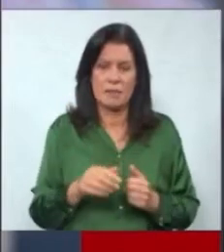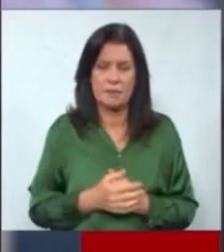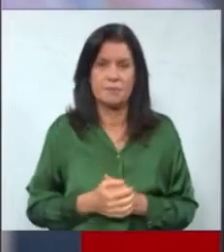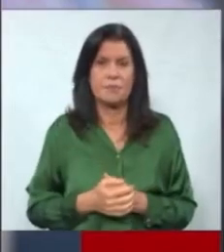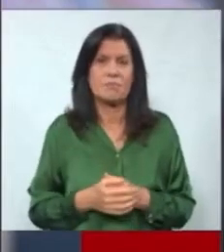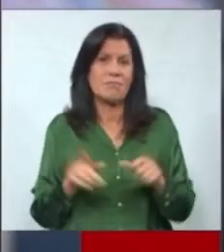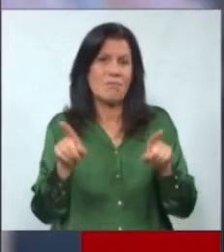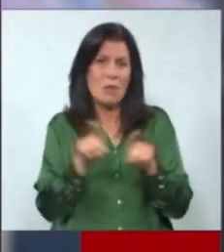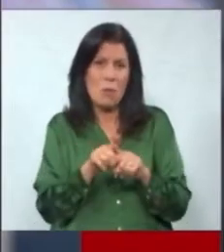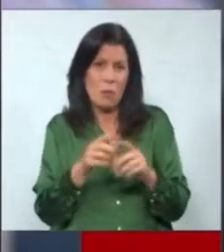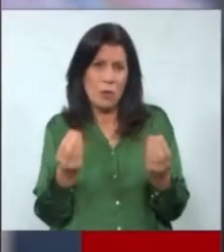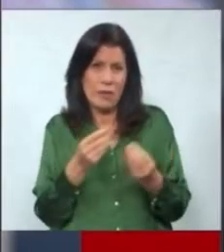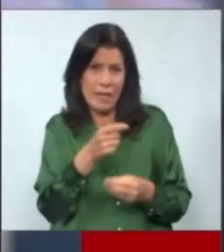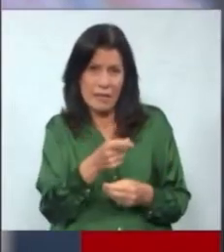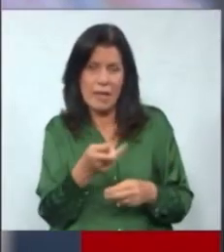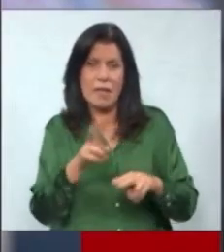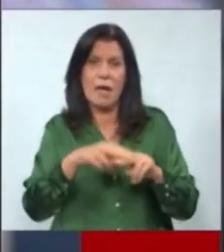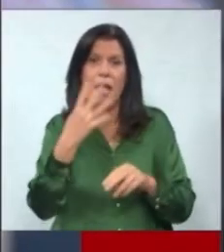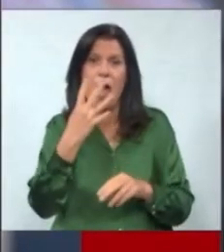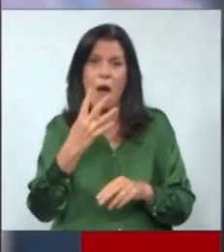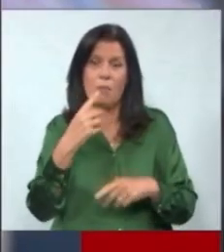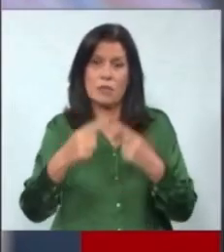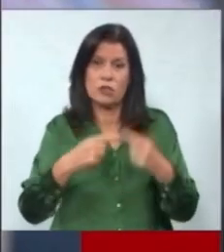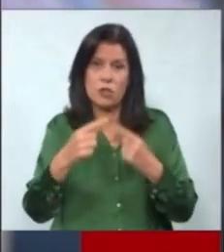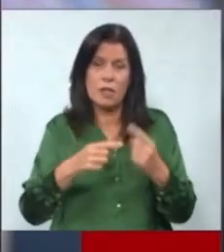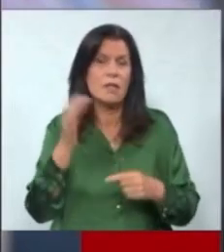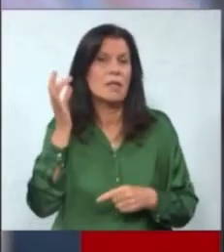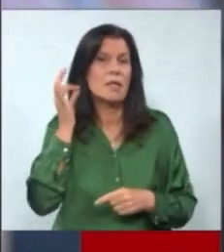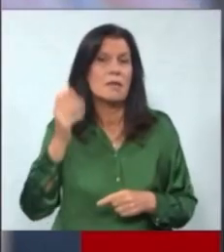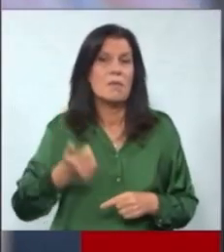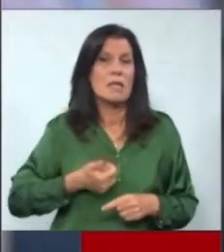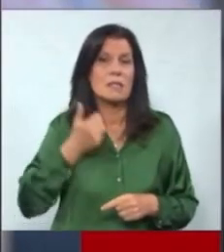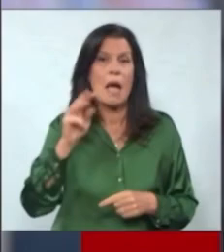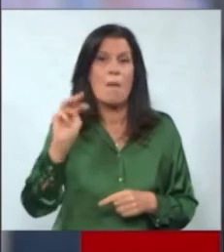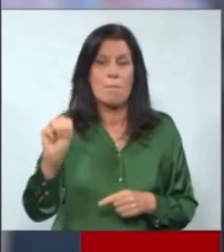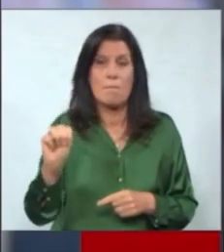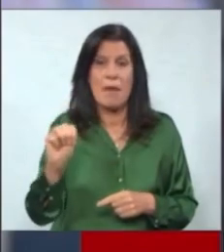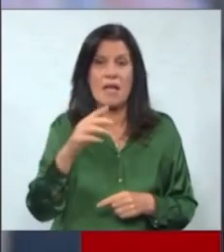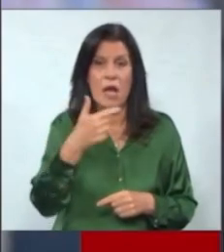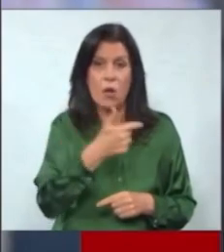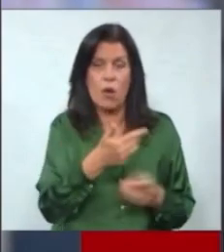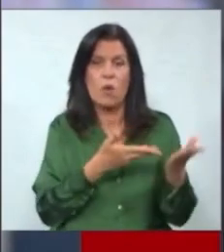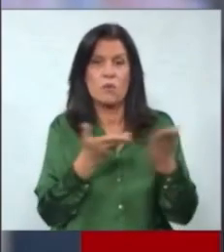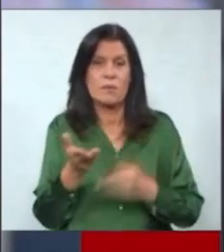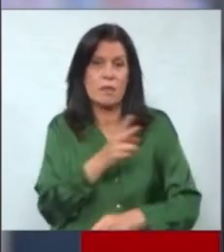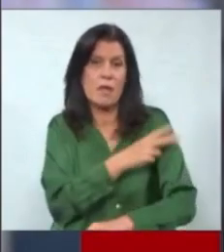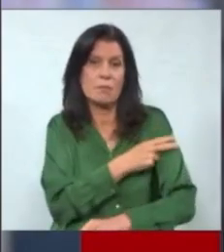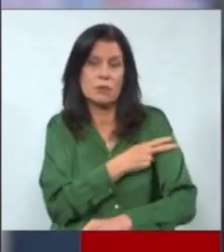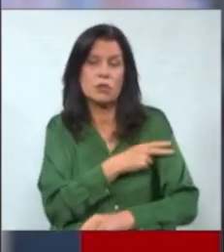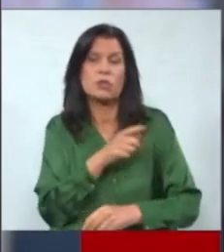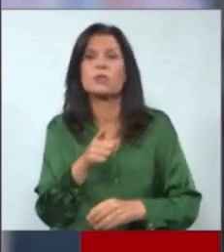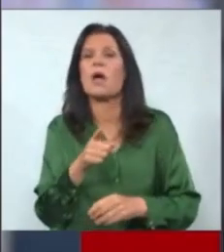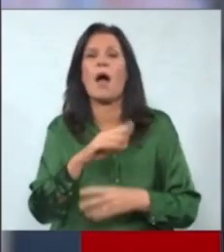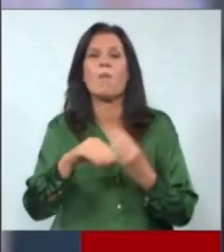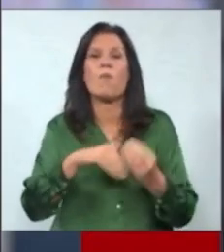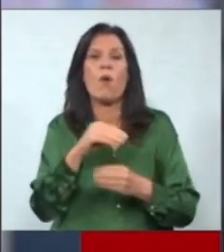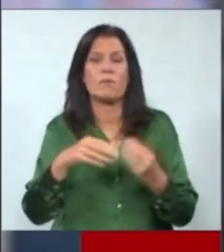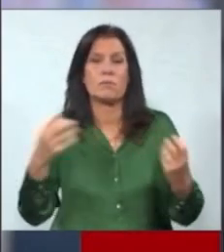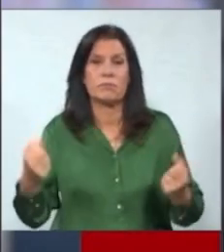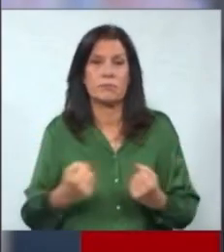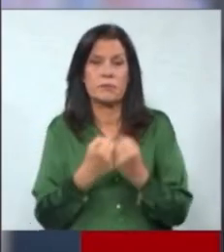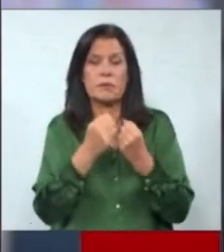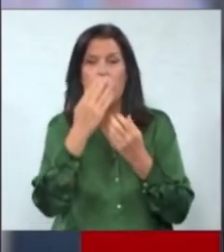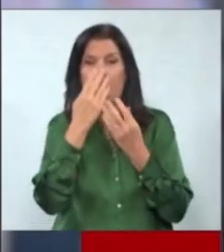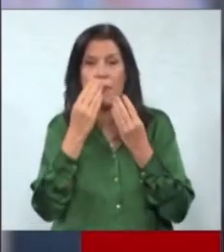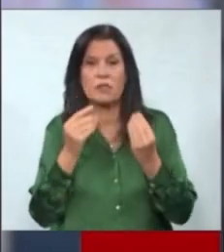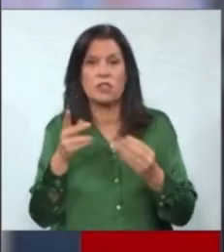אחרי 4 שנים, השרה מאי גולן זומנה לחקירה במשטרה על מעורבות בתאונת דרכים, בחשד שעברה ברמזור אדום ופגעה ברוכב אופנוע